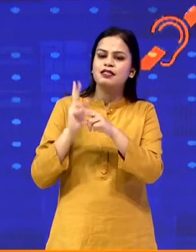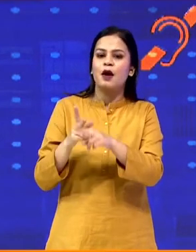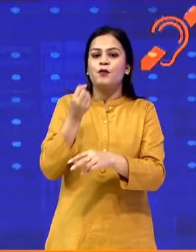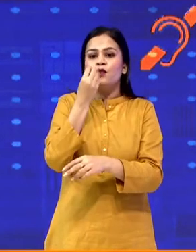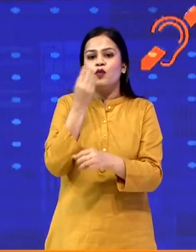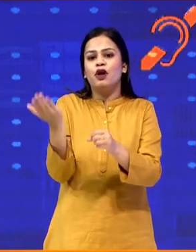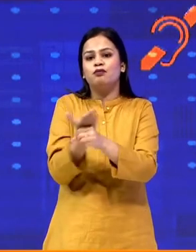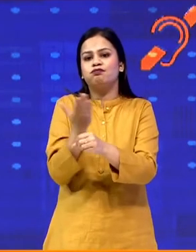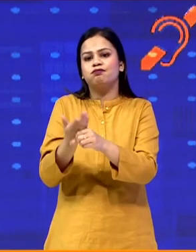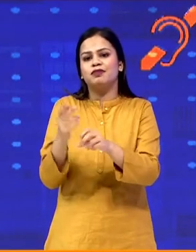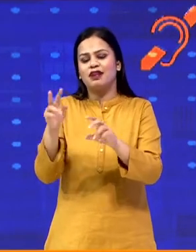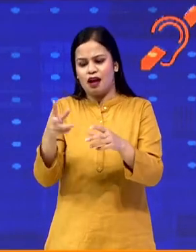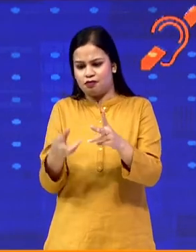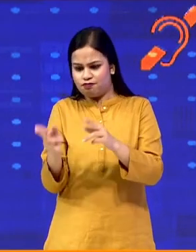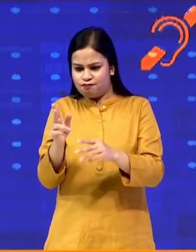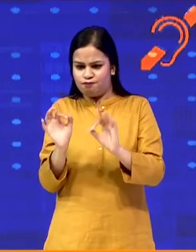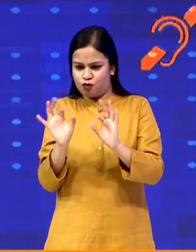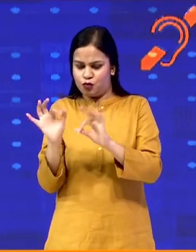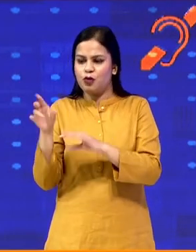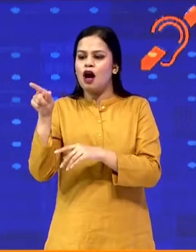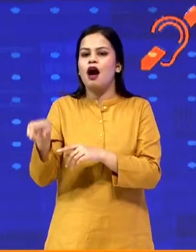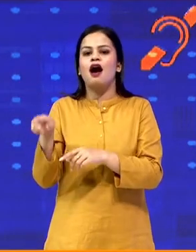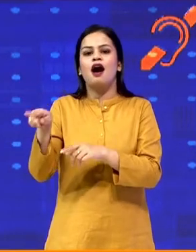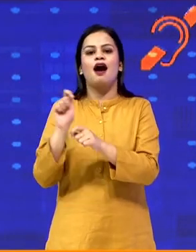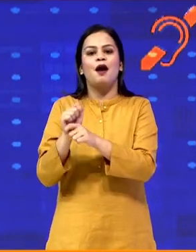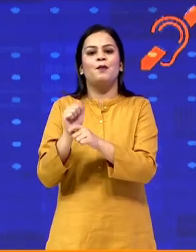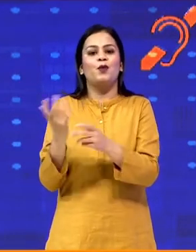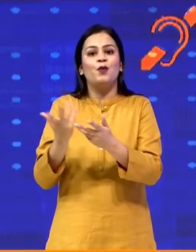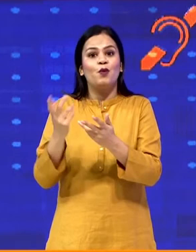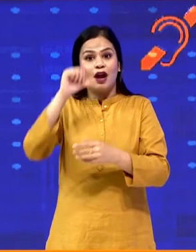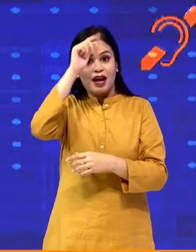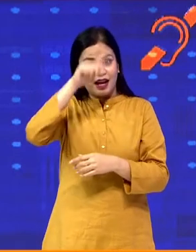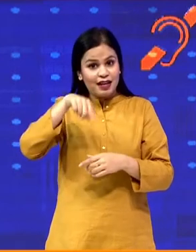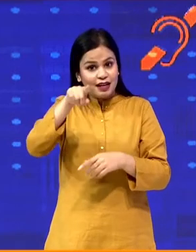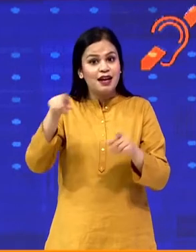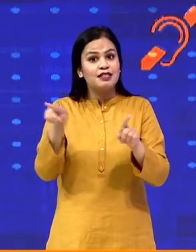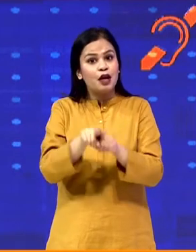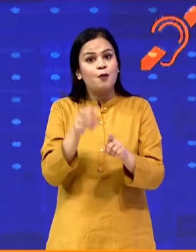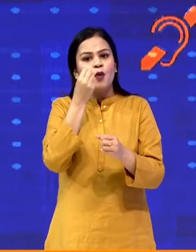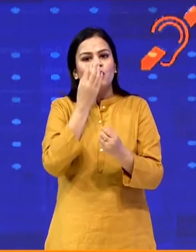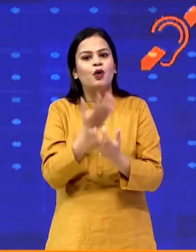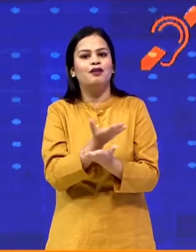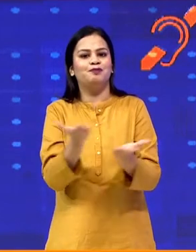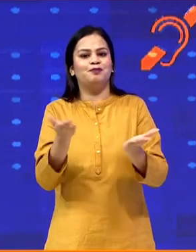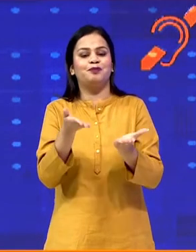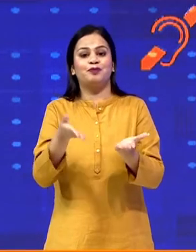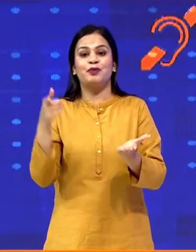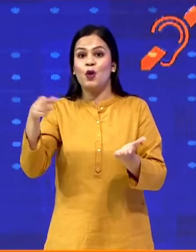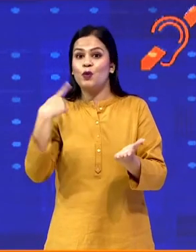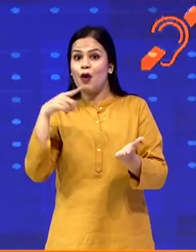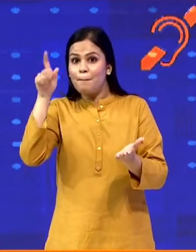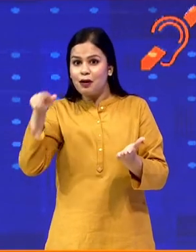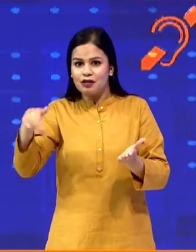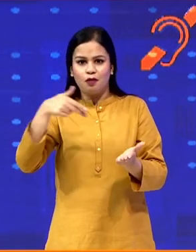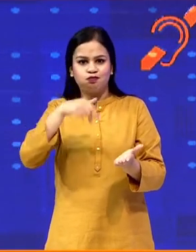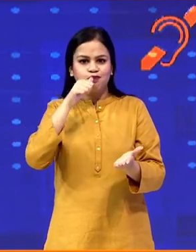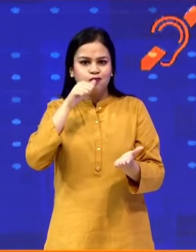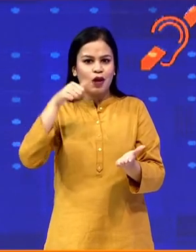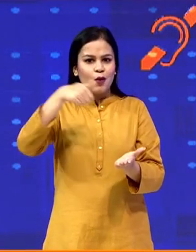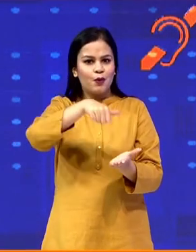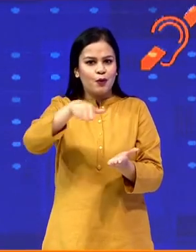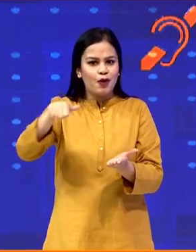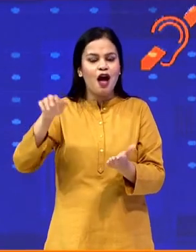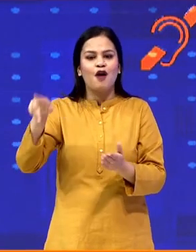एक बड़ा चमन है इस चमन को आप अच्छी तरह से और हमारी इस अदालत की शुभकामनाएं